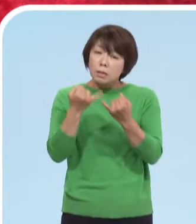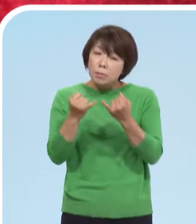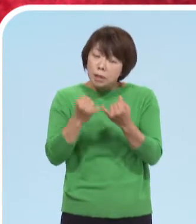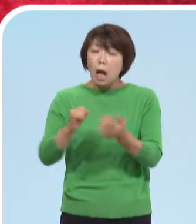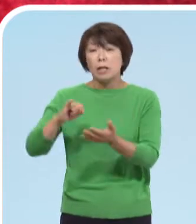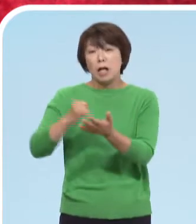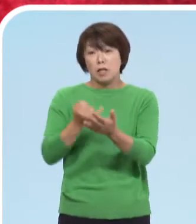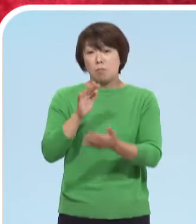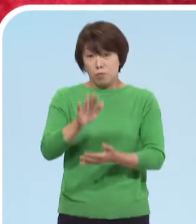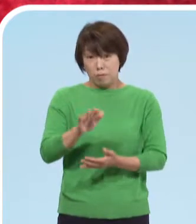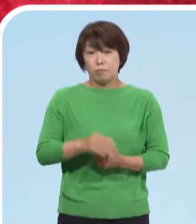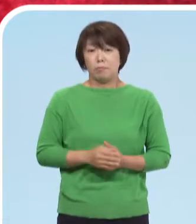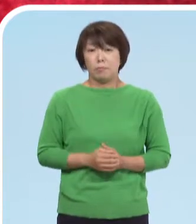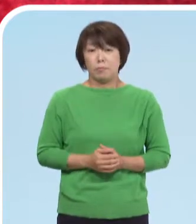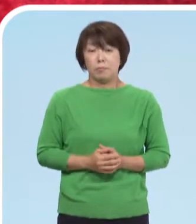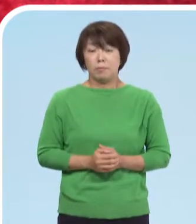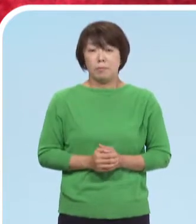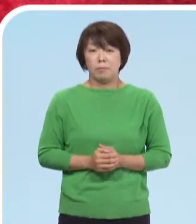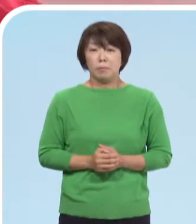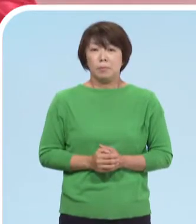ジャムなんです。